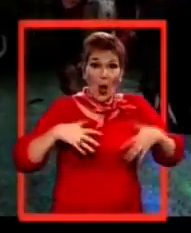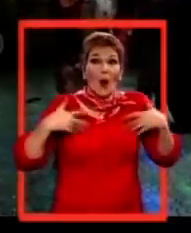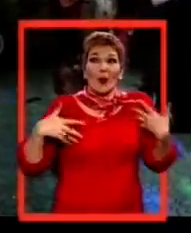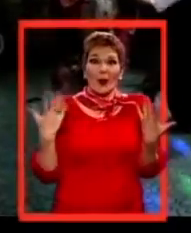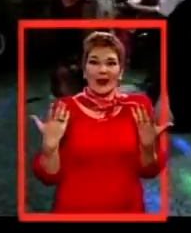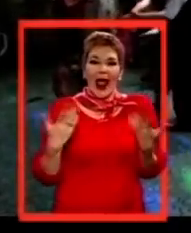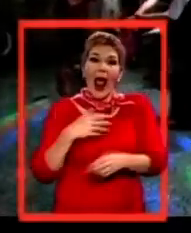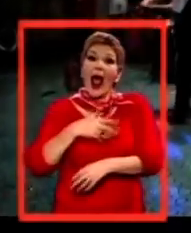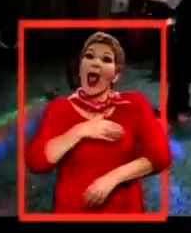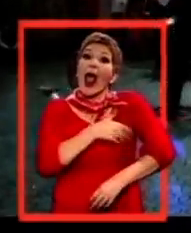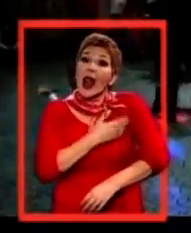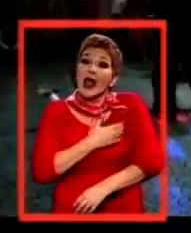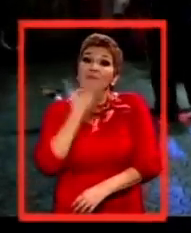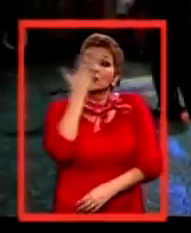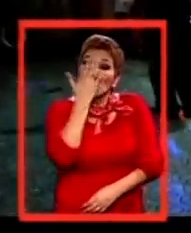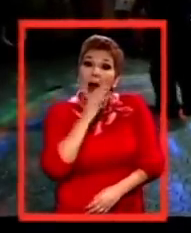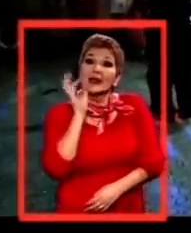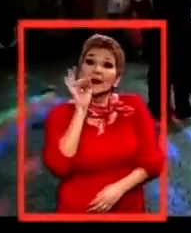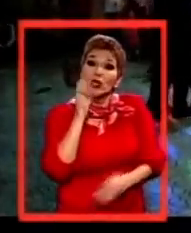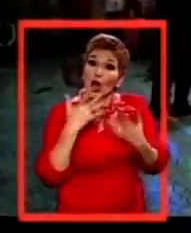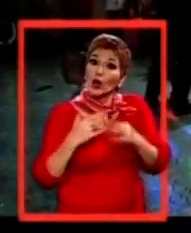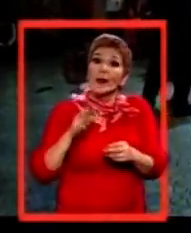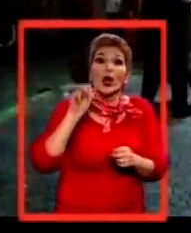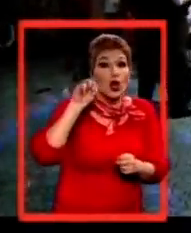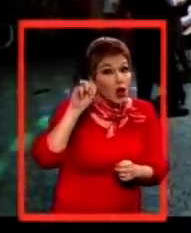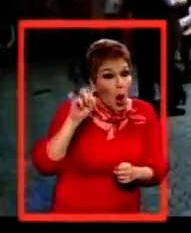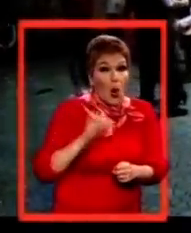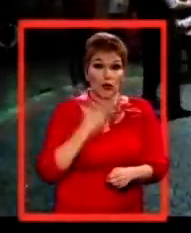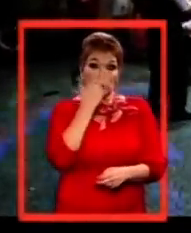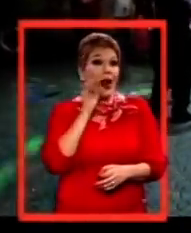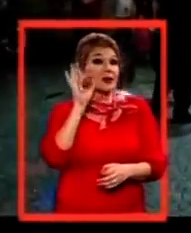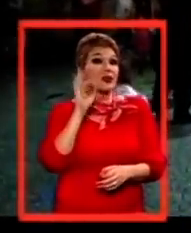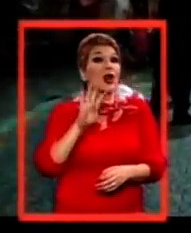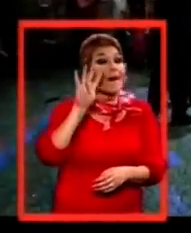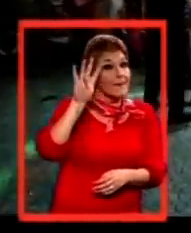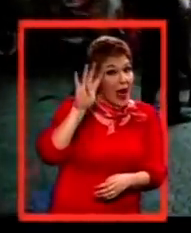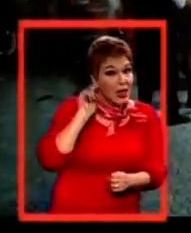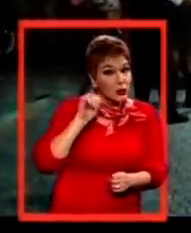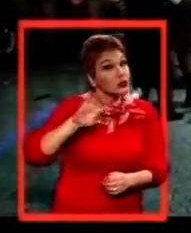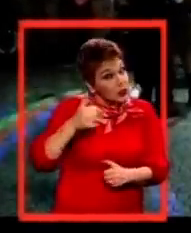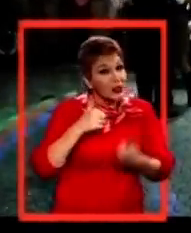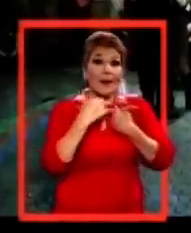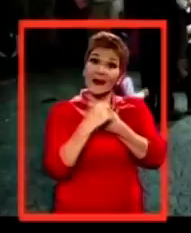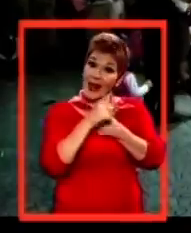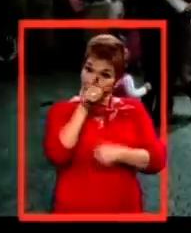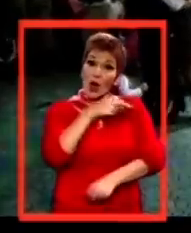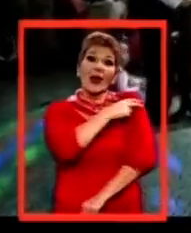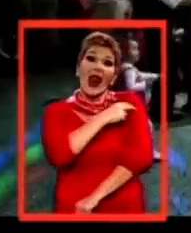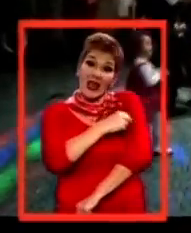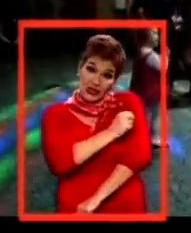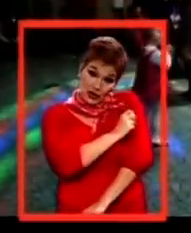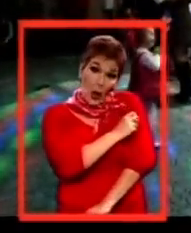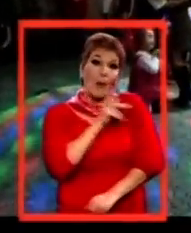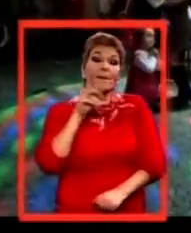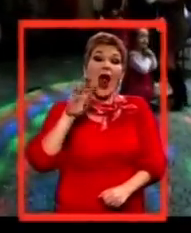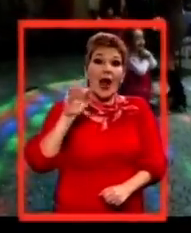bucurie elevii ai școlii speciale numărul 9, ai școlii speciale numărul 4, precum și prietenii lor de la Liceul Teoretic